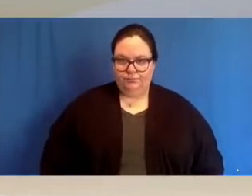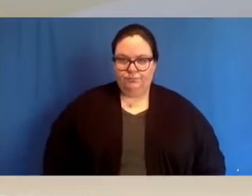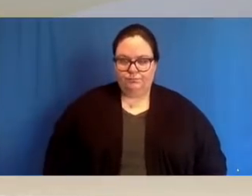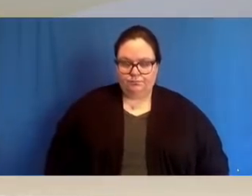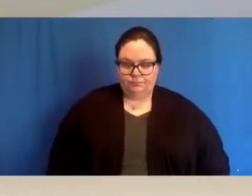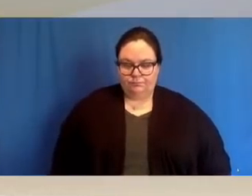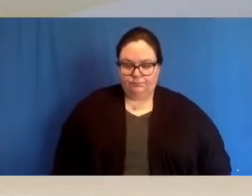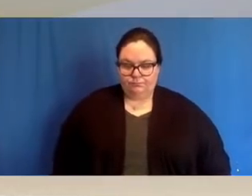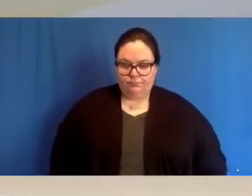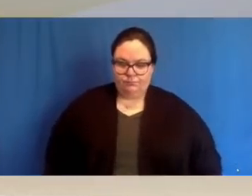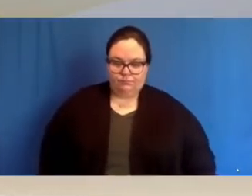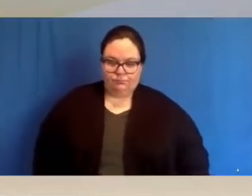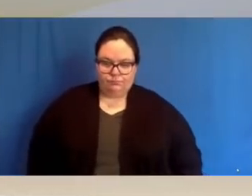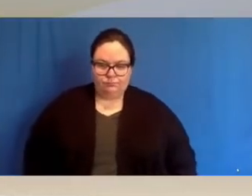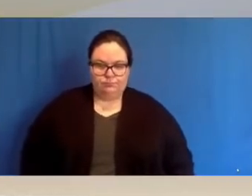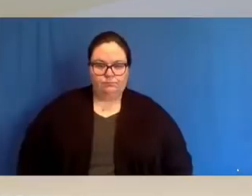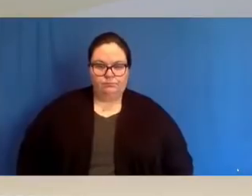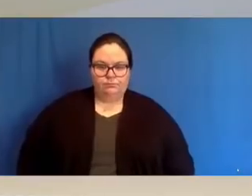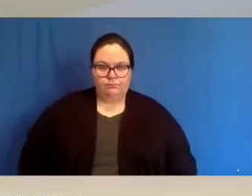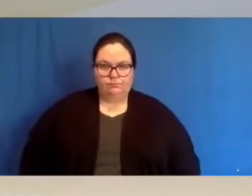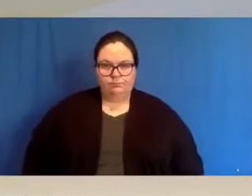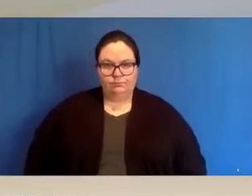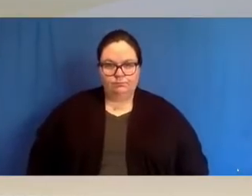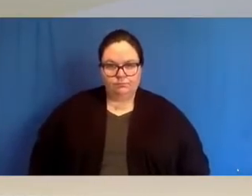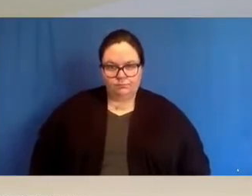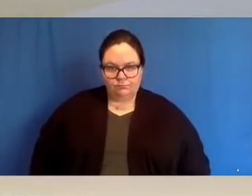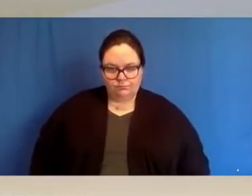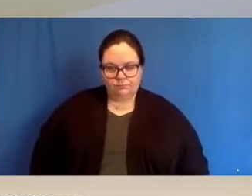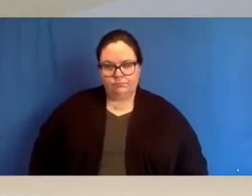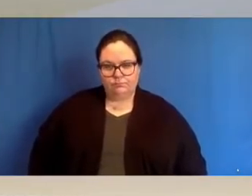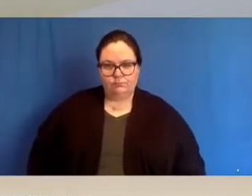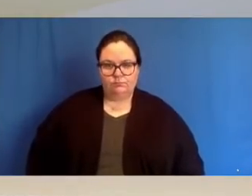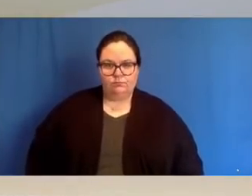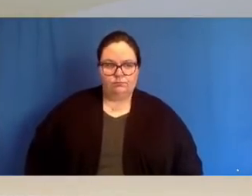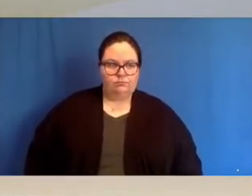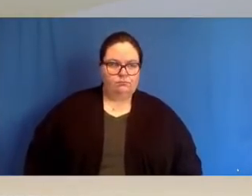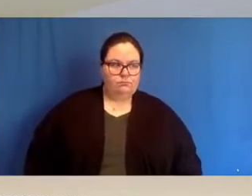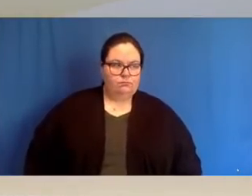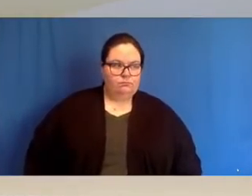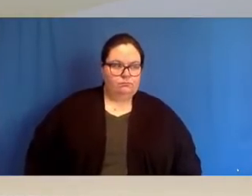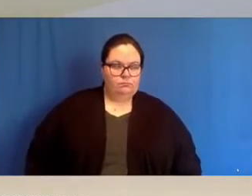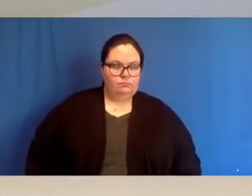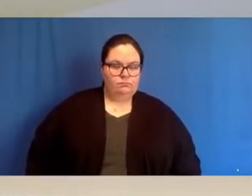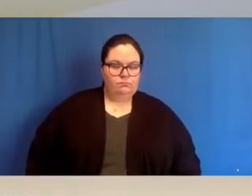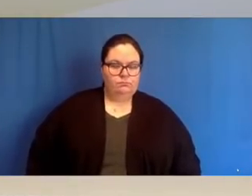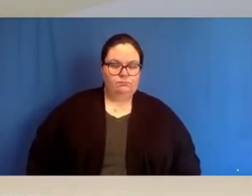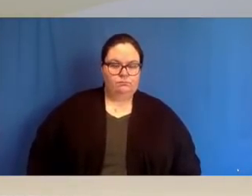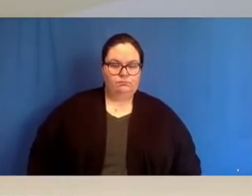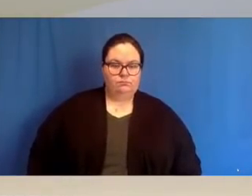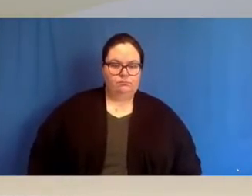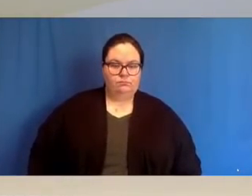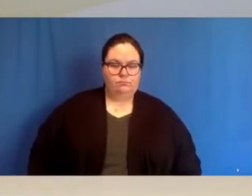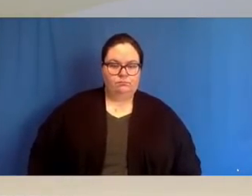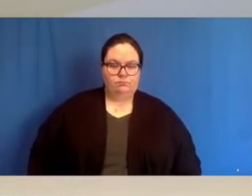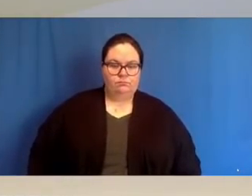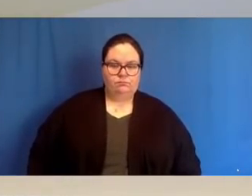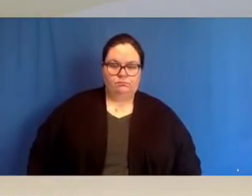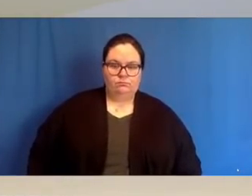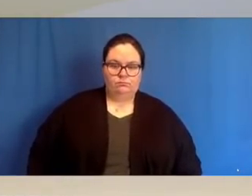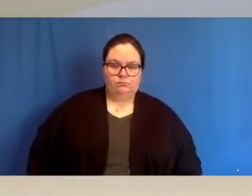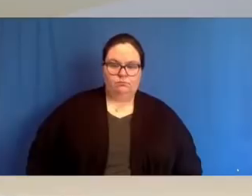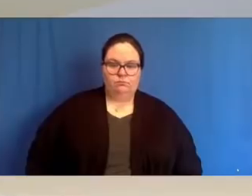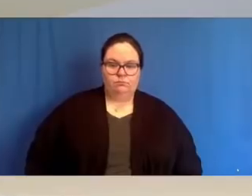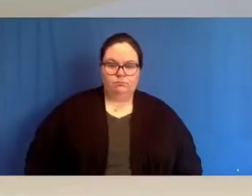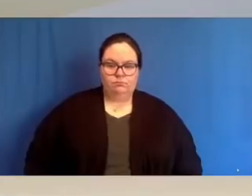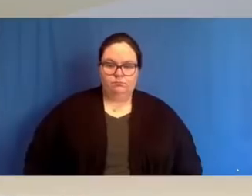répondu en anglais tout à l'heure, mais j'aimerais l'entendre en français, s'il vous plaît. Alors, on sait qu'il y a certaines provinces qui essayent de réduire